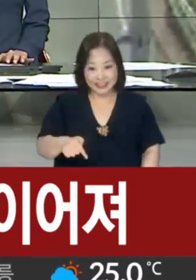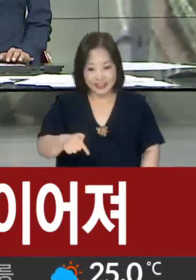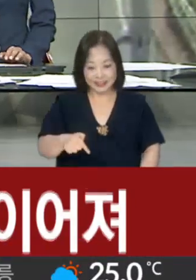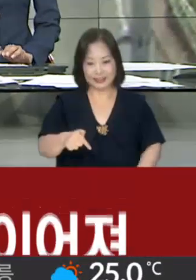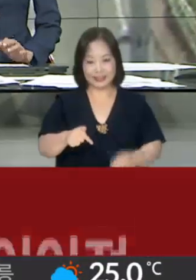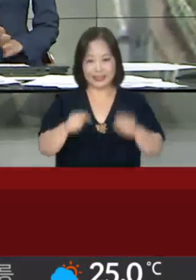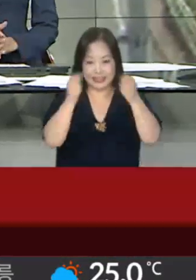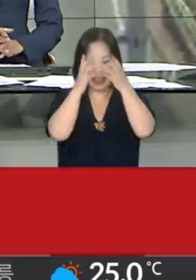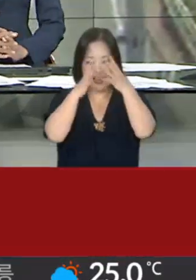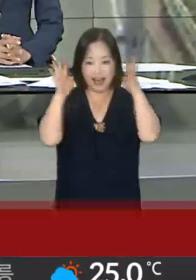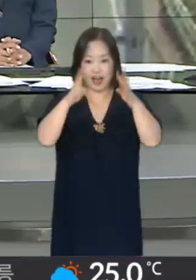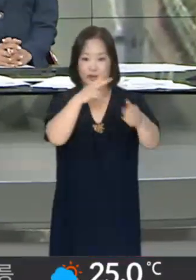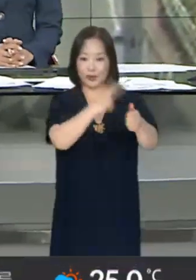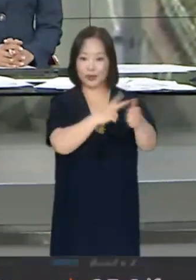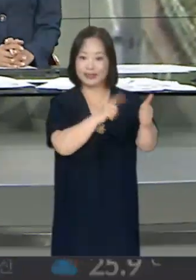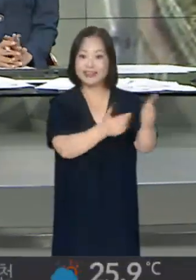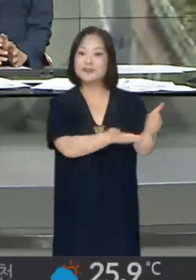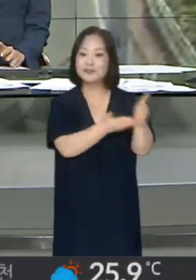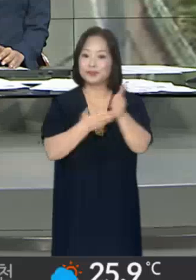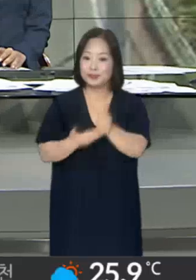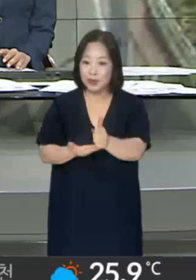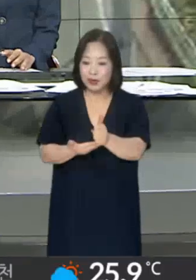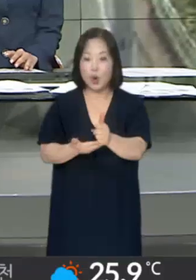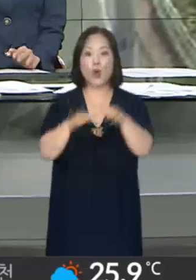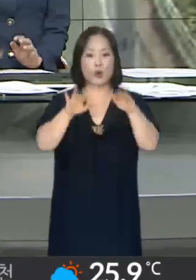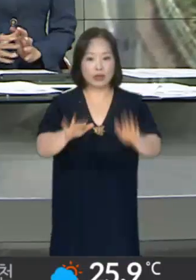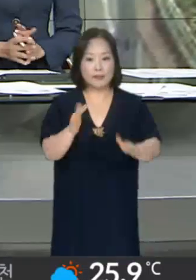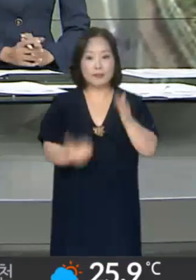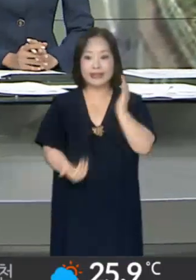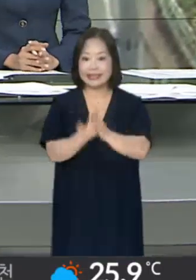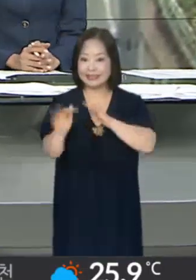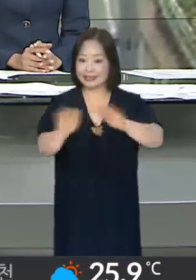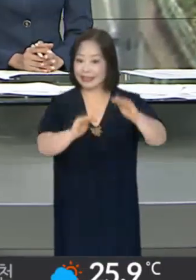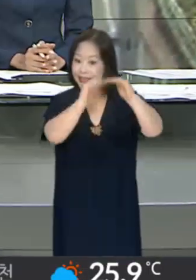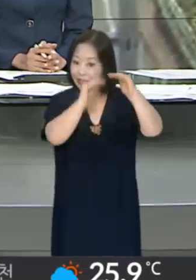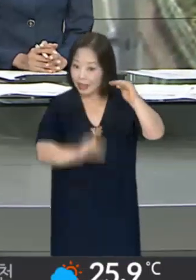바이오공학부 안전공학전공 교수와 함께 오늘 발생한 지진 관련